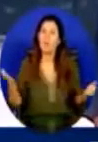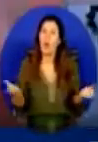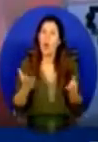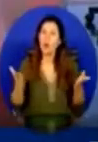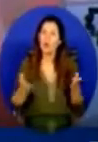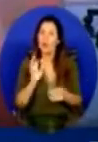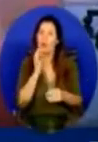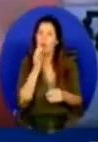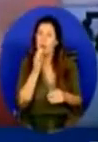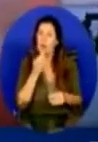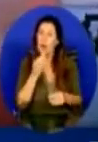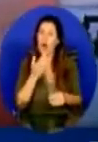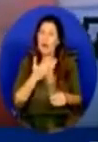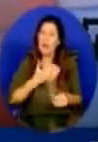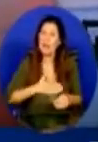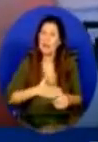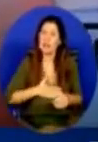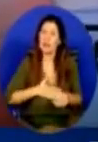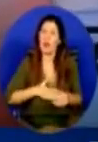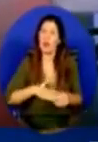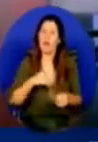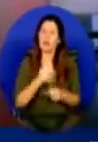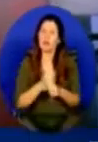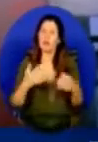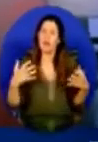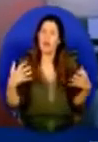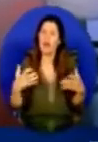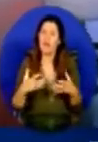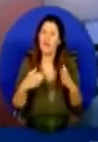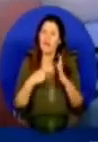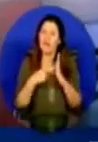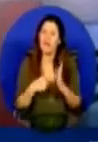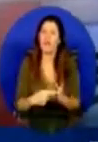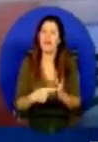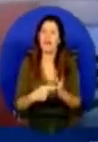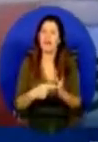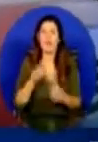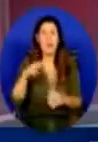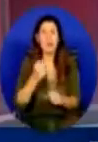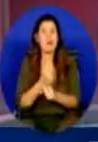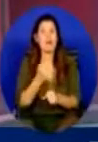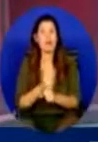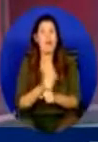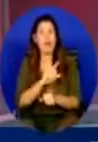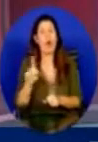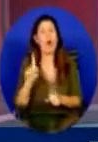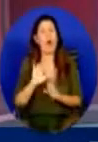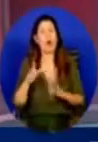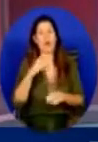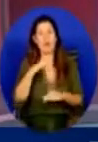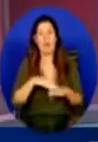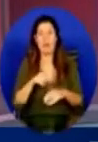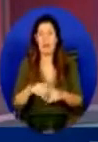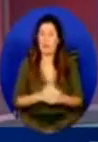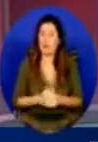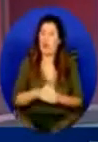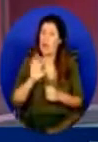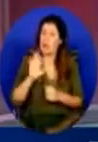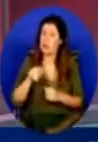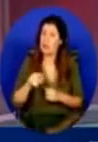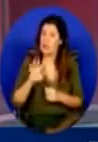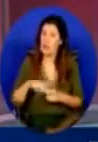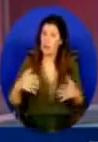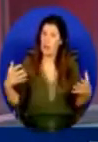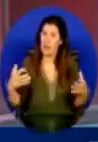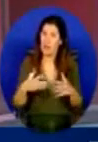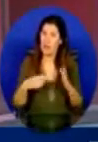לשאוף לחברת מופת, לחברה מתוקנת, ולפעול. אז בוא נדבר באמת גם על חברת מופת יהודית, וגם באמת על